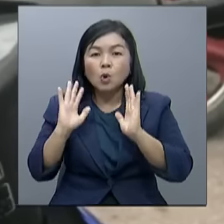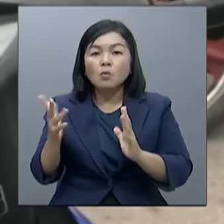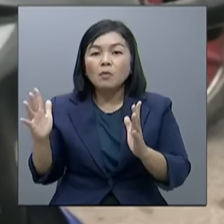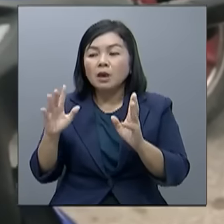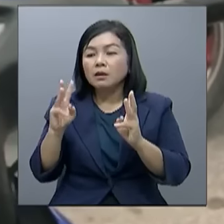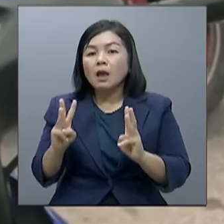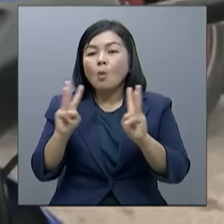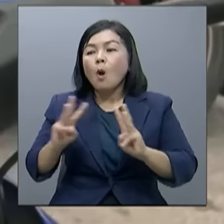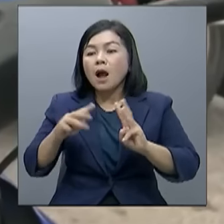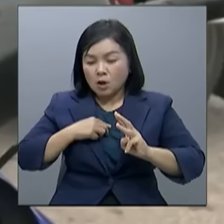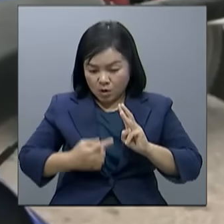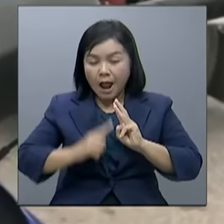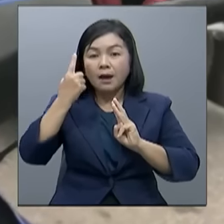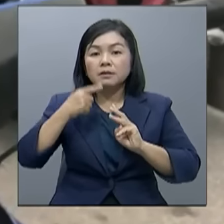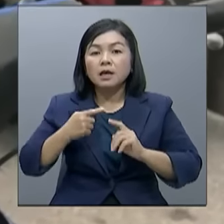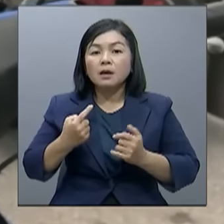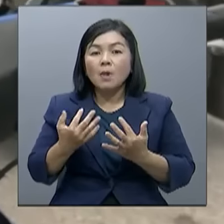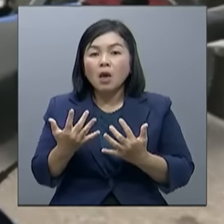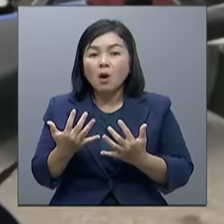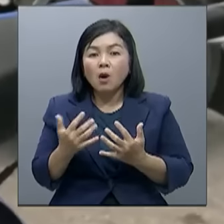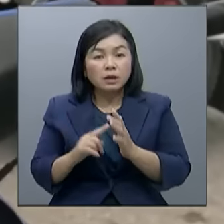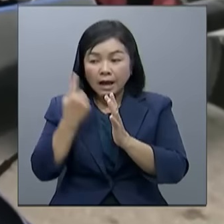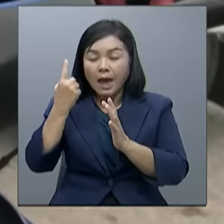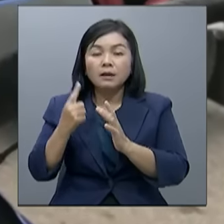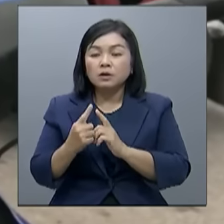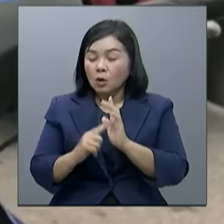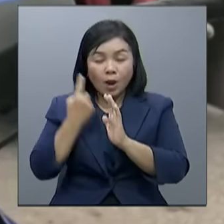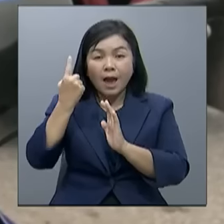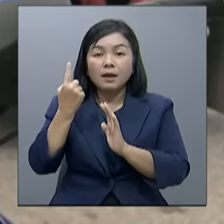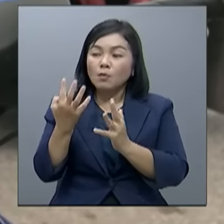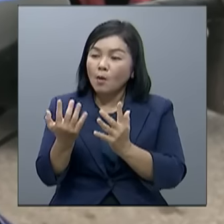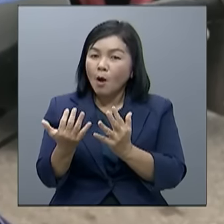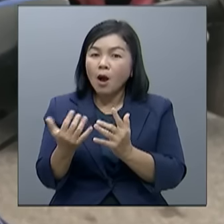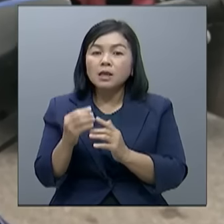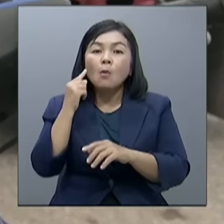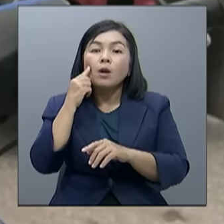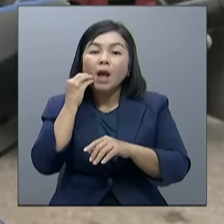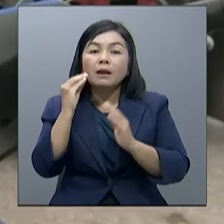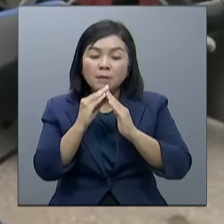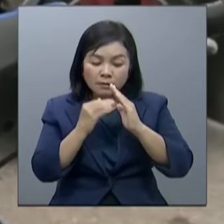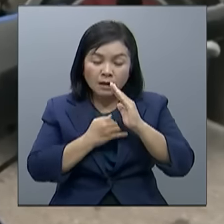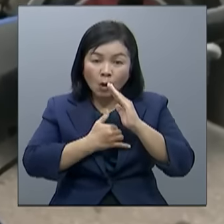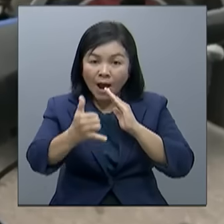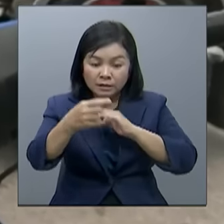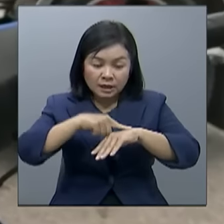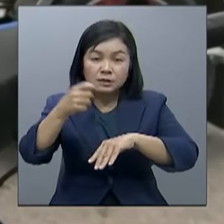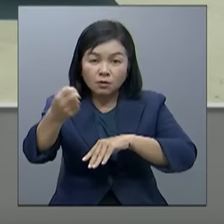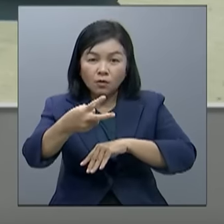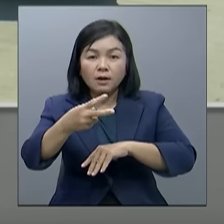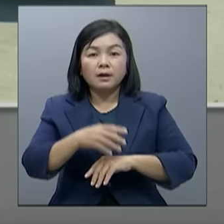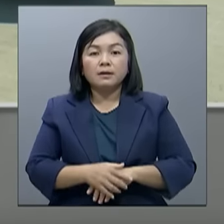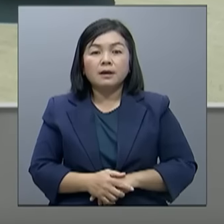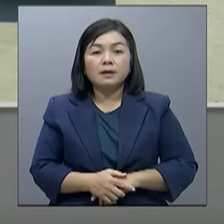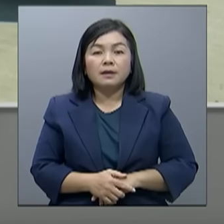ผม ก็ตายไม่ได้คิวที่หนึ่งเลย คิวที่หนึ่งเลยเหร อออกจากบ้านมาตีสอง ตีสอง